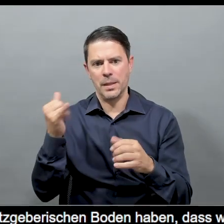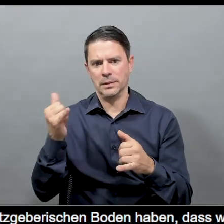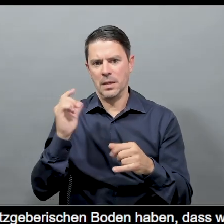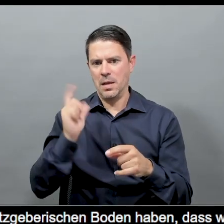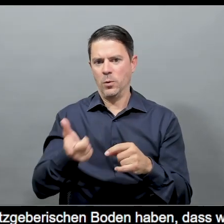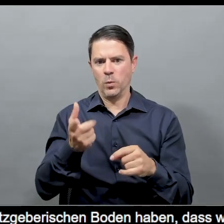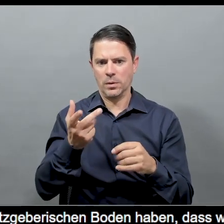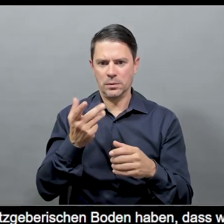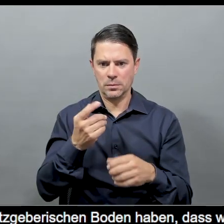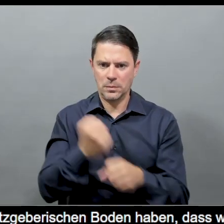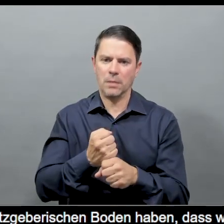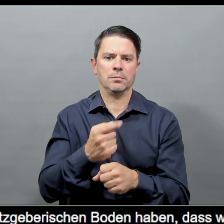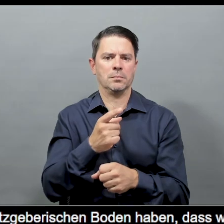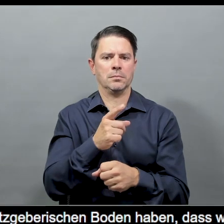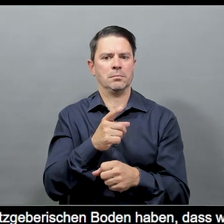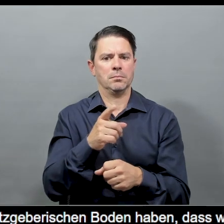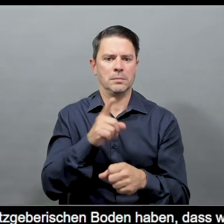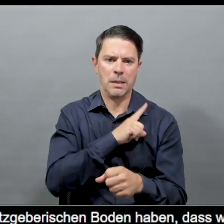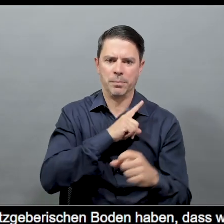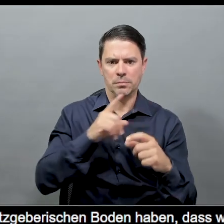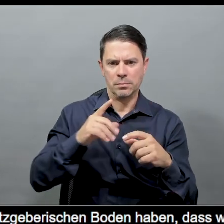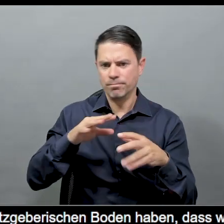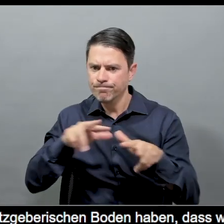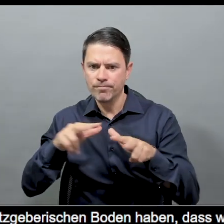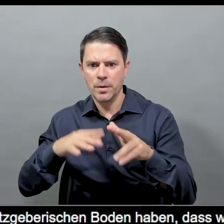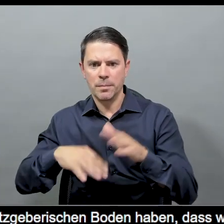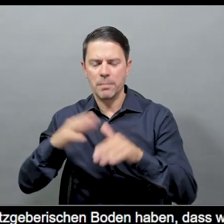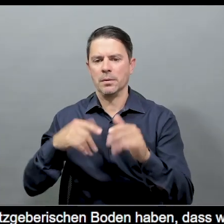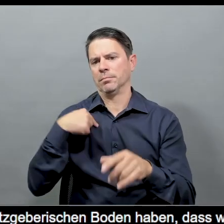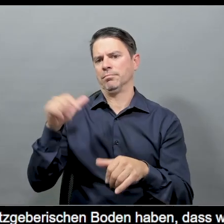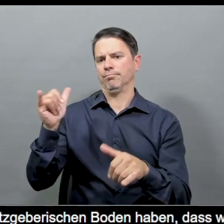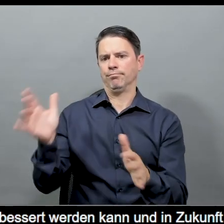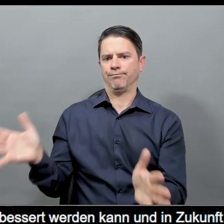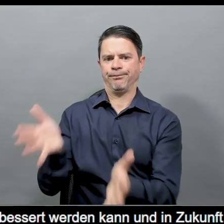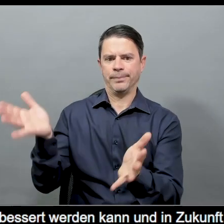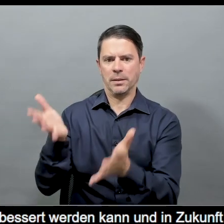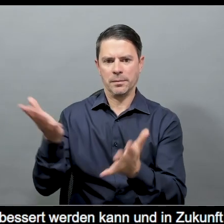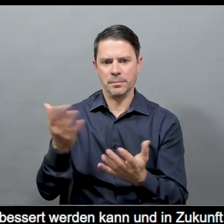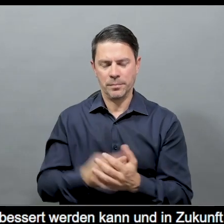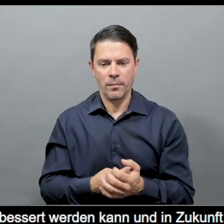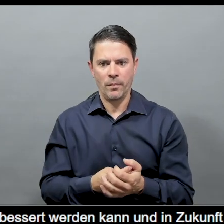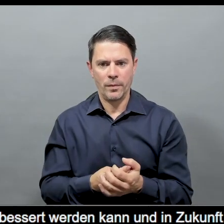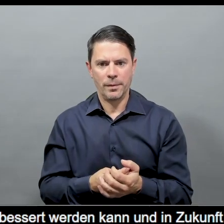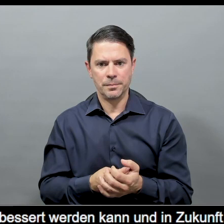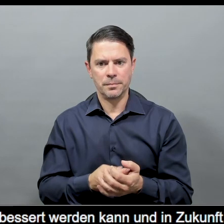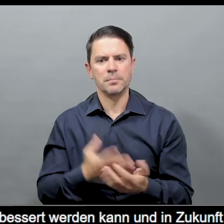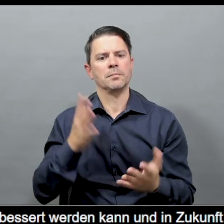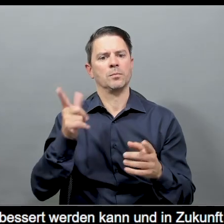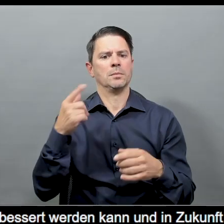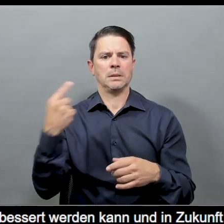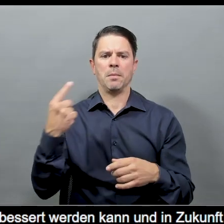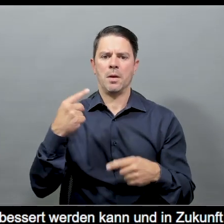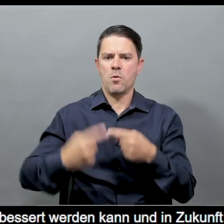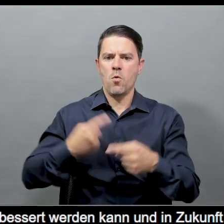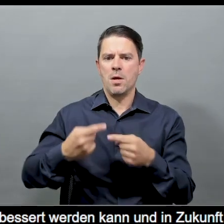sie sollen es künftig auch quasi als private Bauherren tun können, damit deutlich schneller werden können und auch bei der Frage, wie sie sich